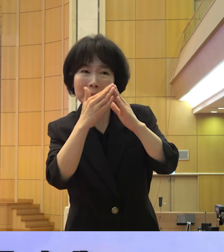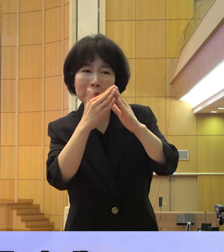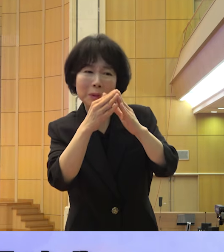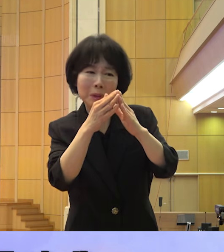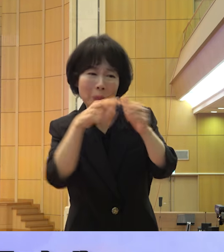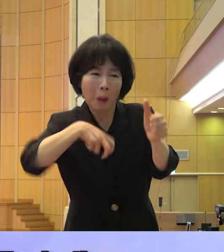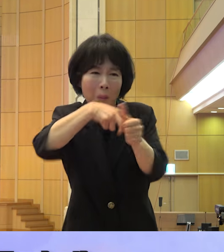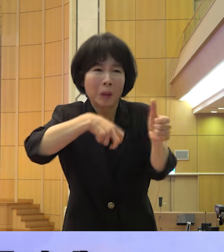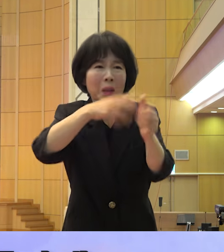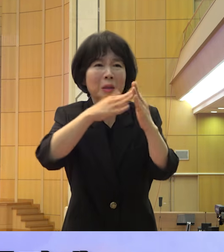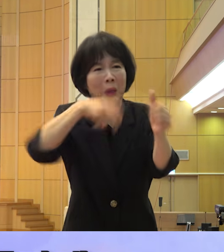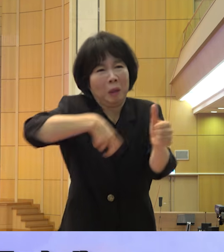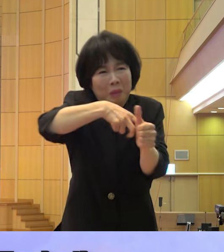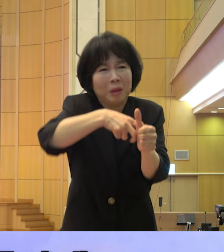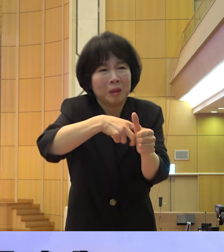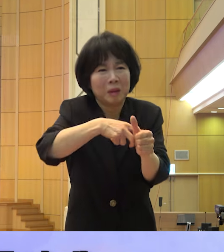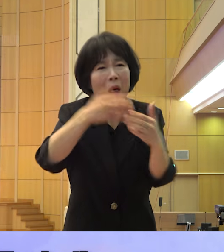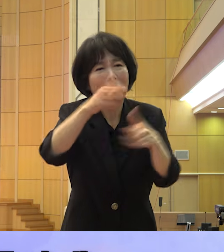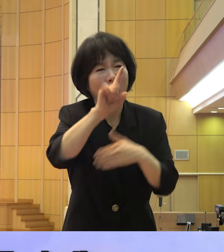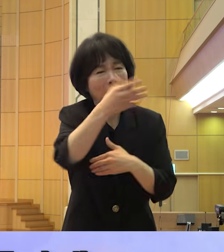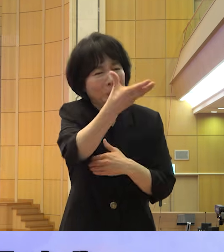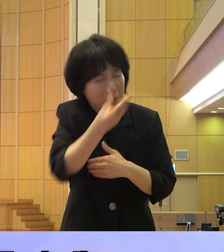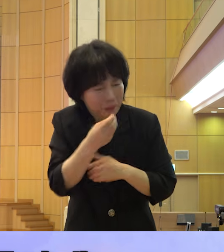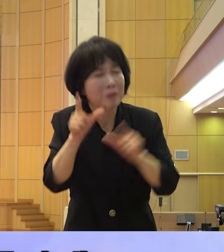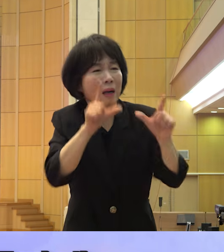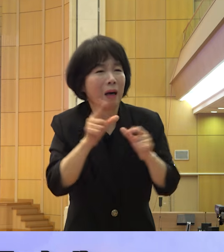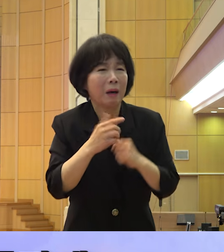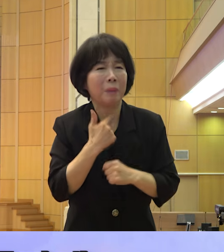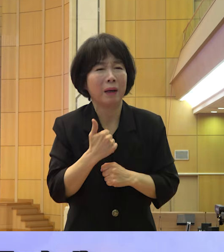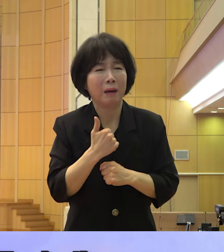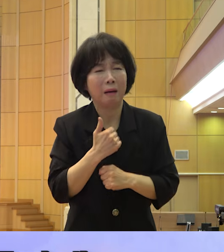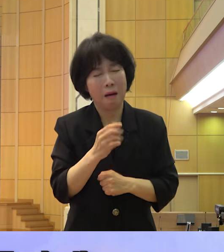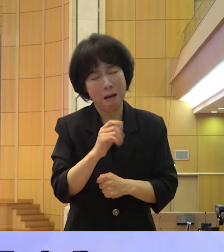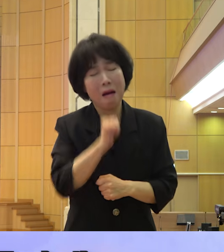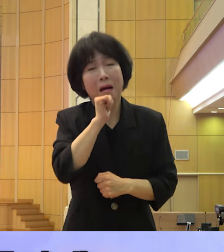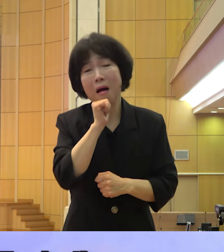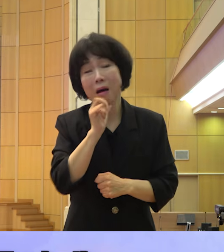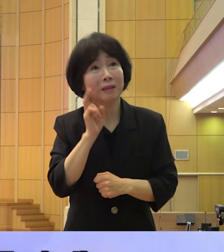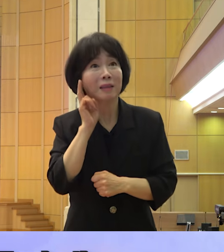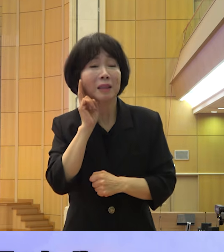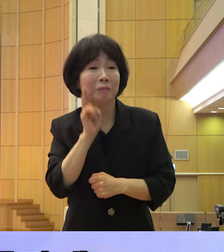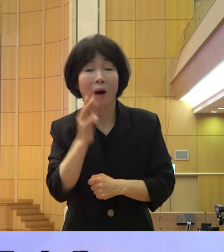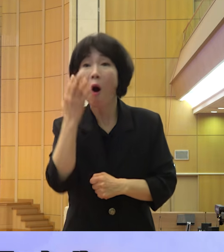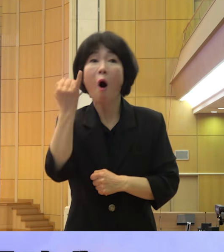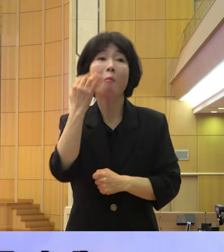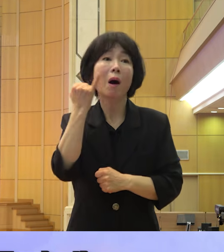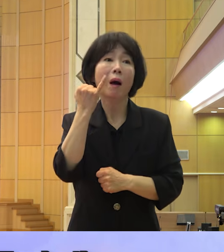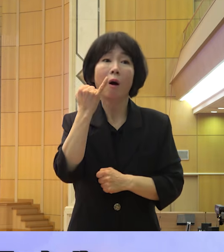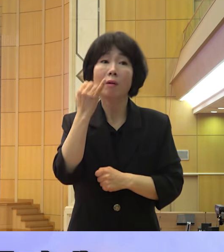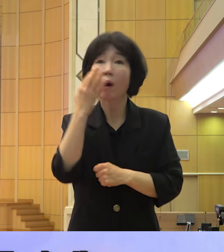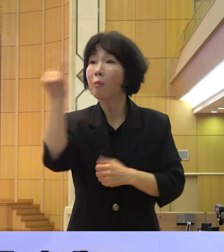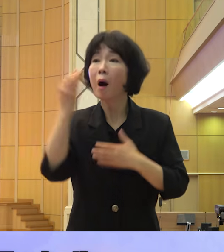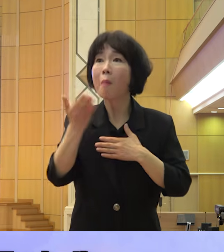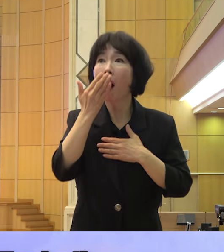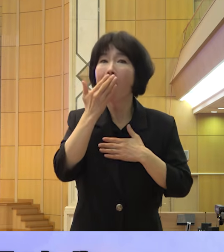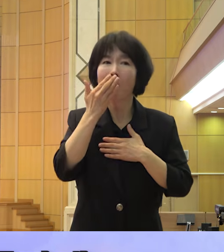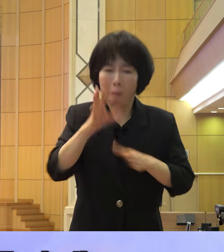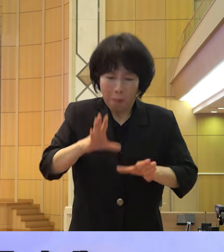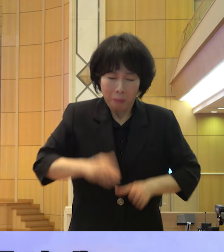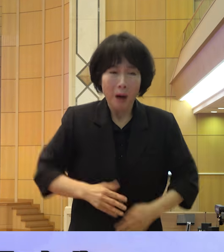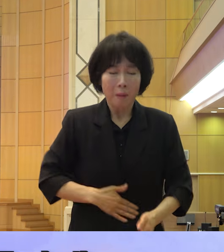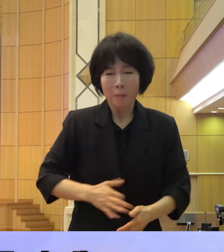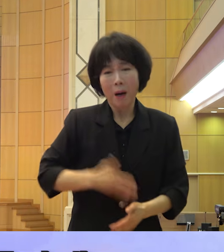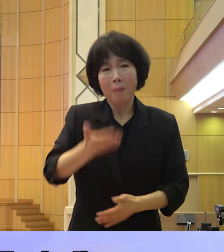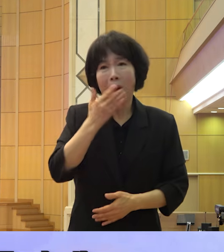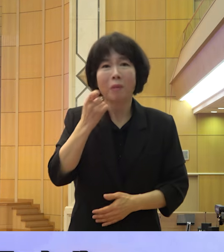아니 어머니가 먹어야 무슨 젖이 나오지, 먹을 게 없으니까 젖도 안 나오니까 어머니 자신도 배고파서